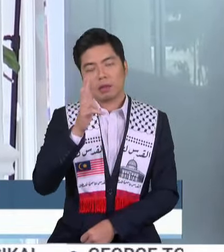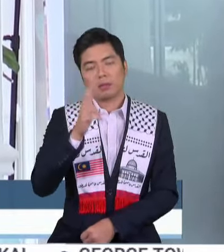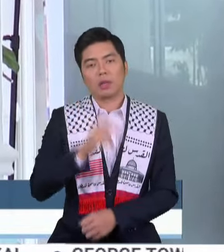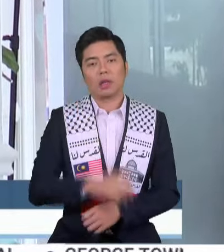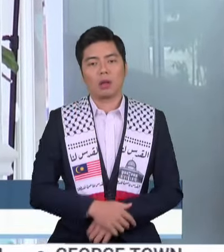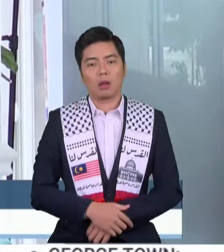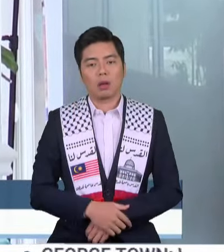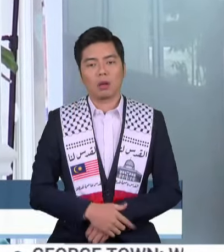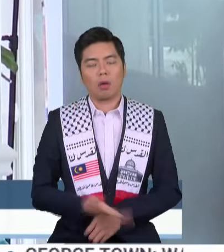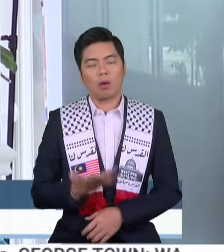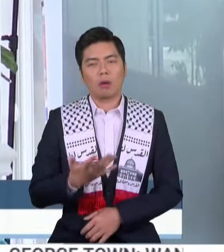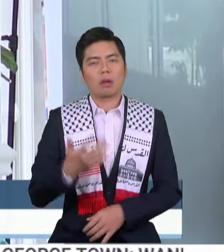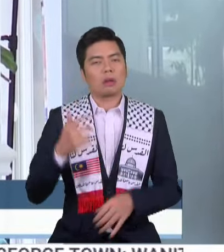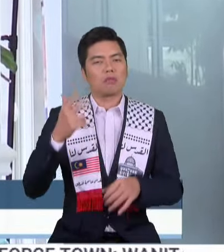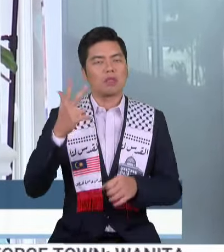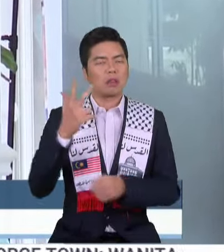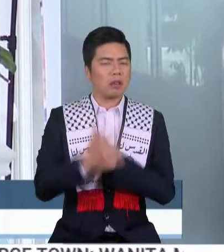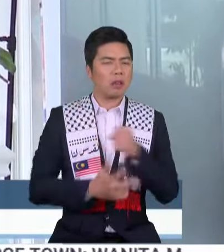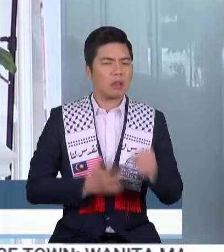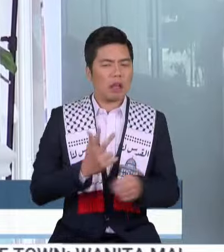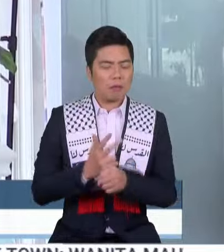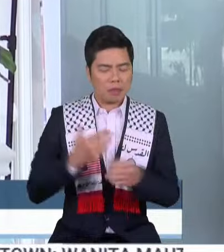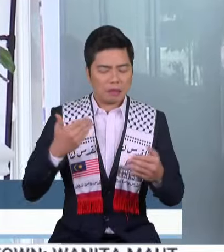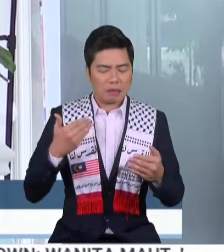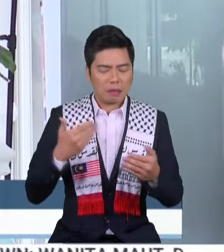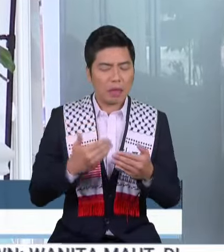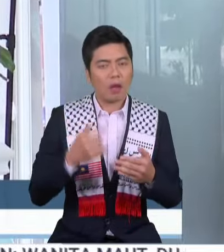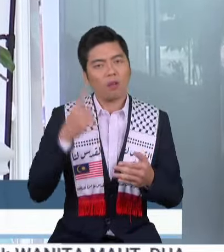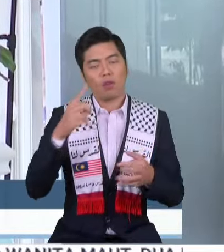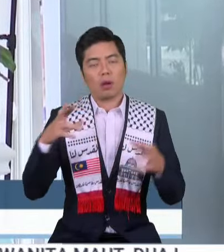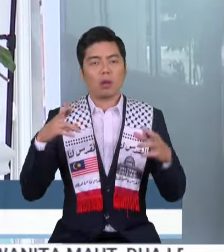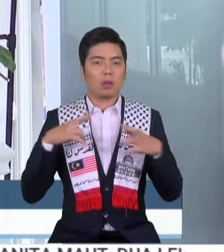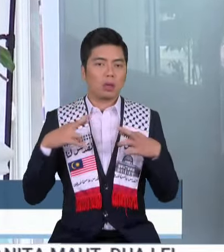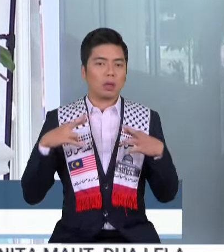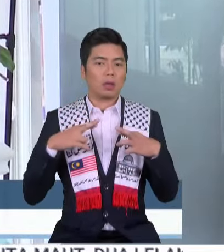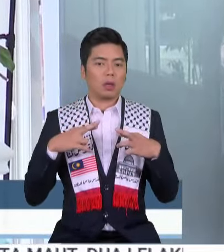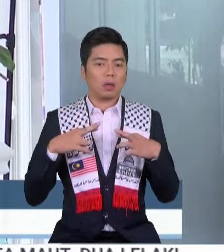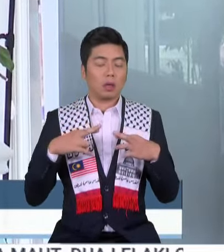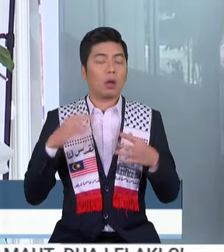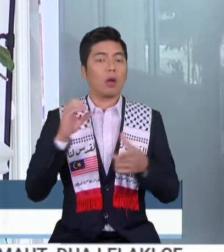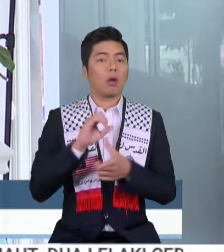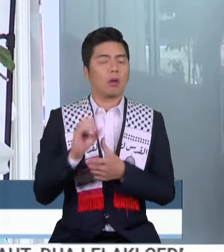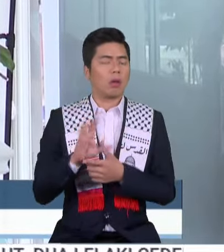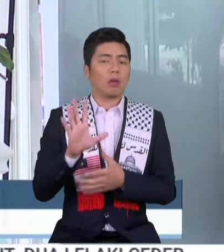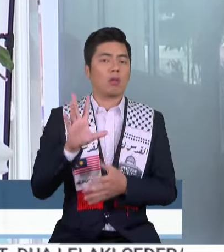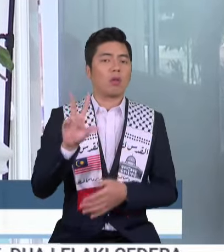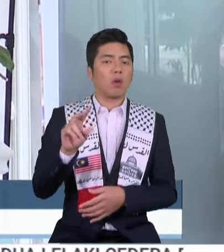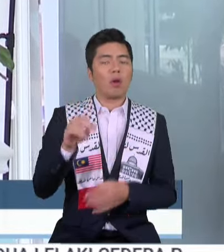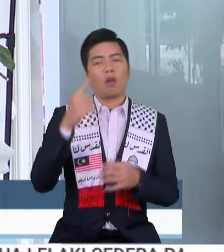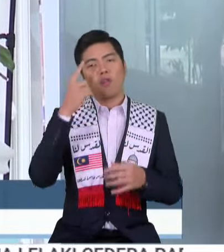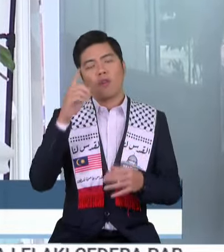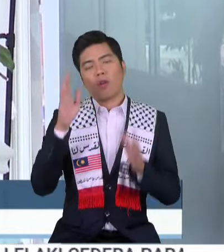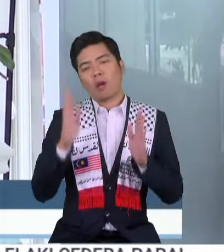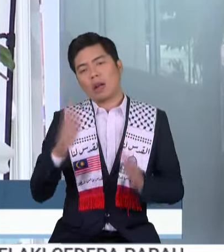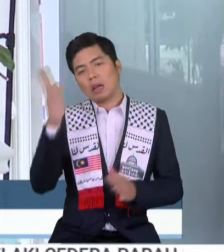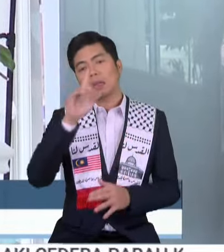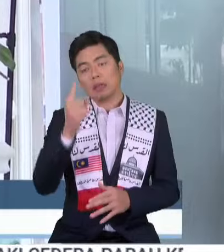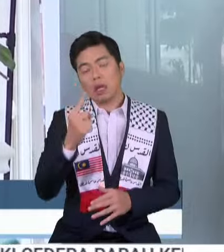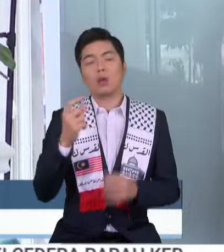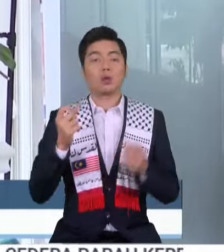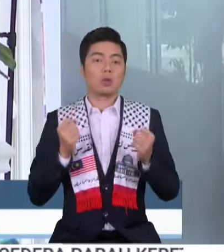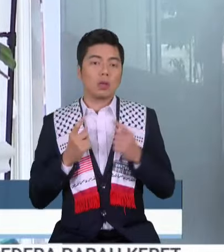mereka 3 tahun lagi nak pencen dan juga bukan pejabat awam saja, swasta dan